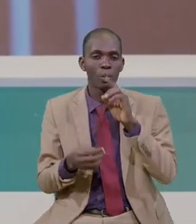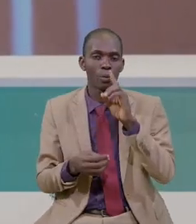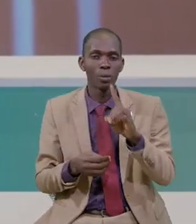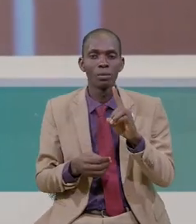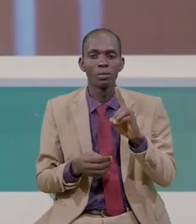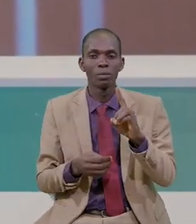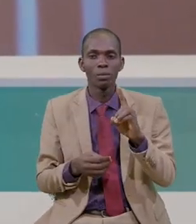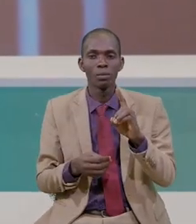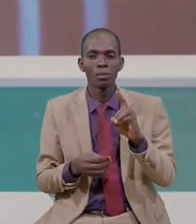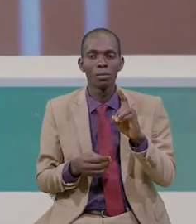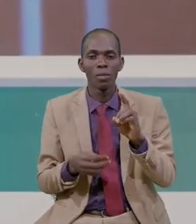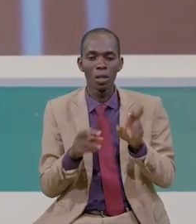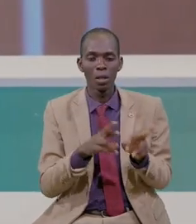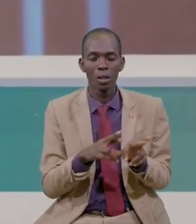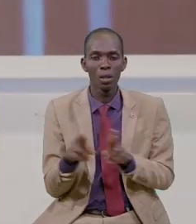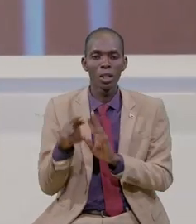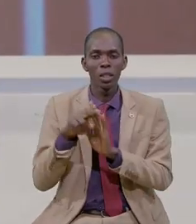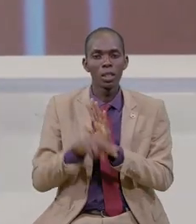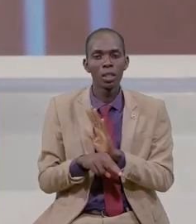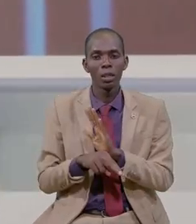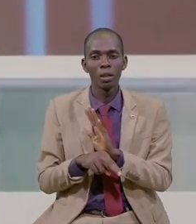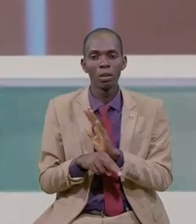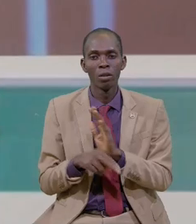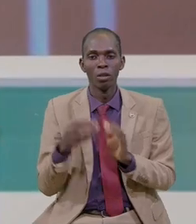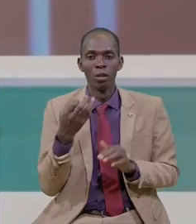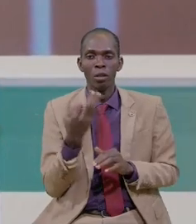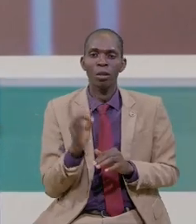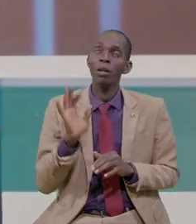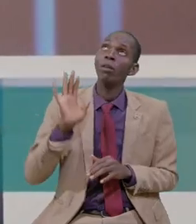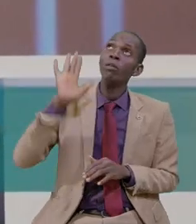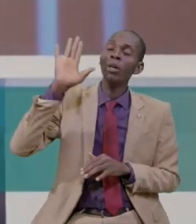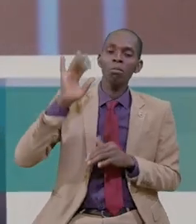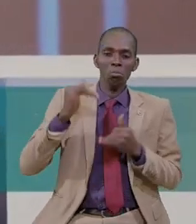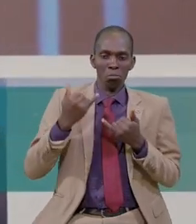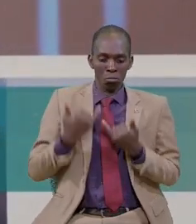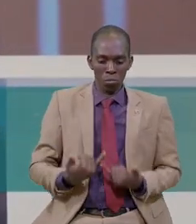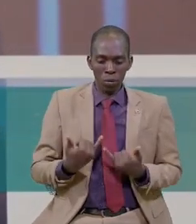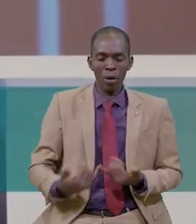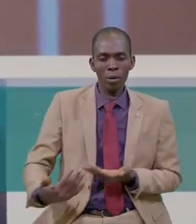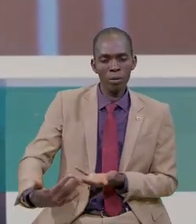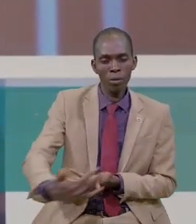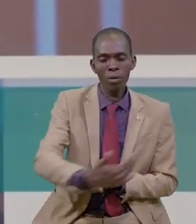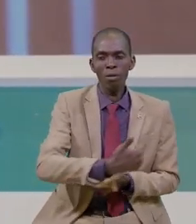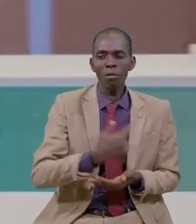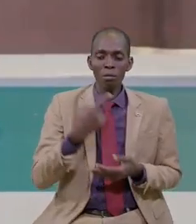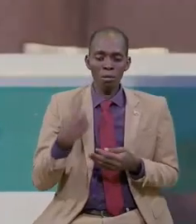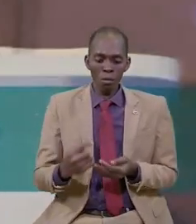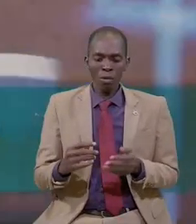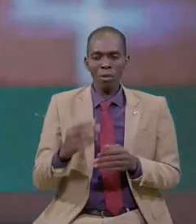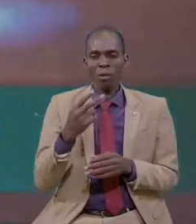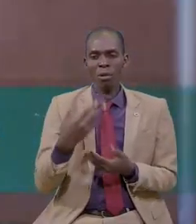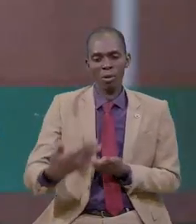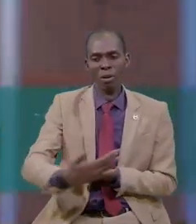nous voyons la préparation de la moisson actuelle. La moisson est